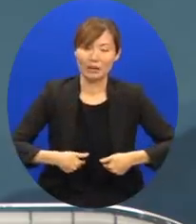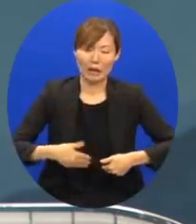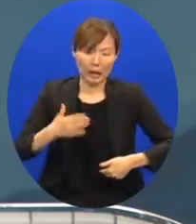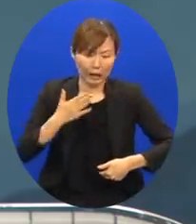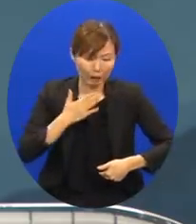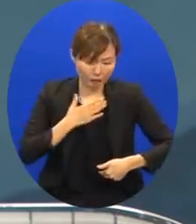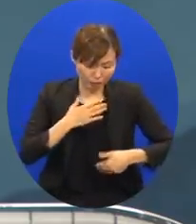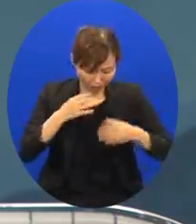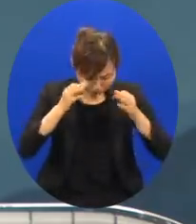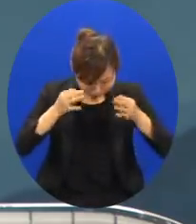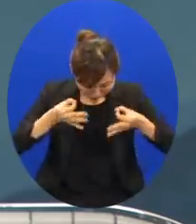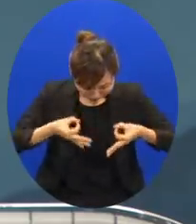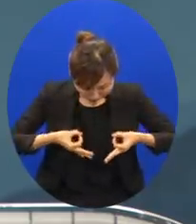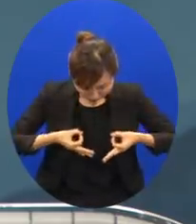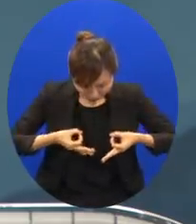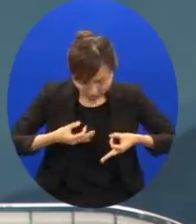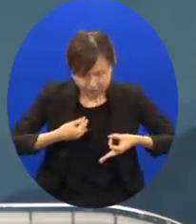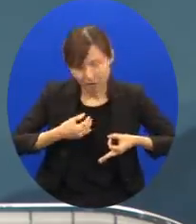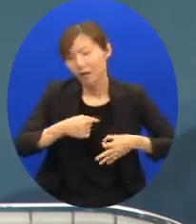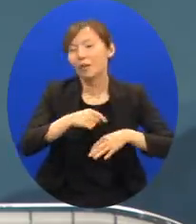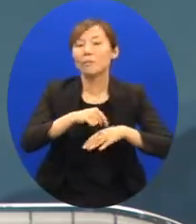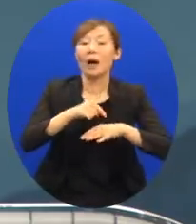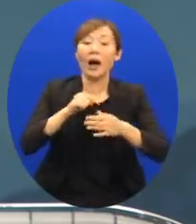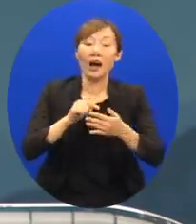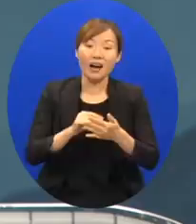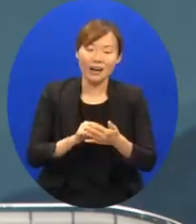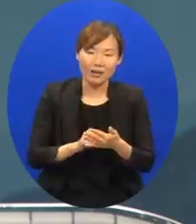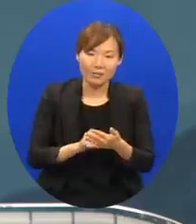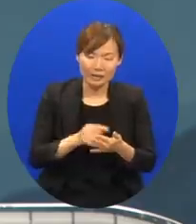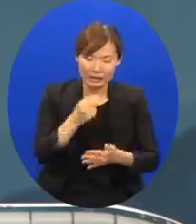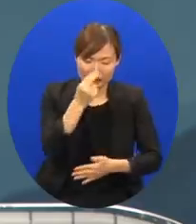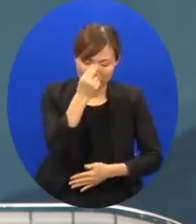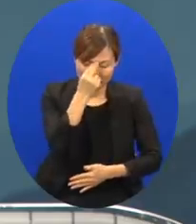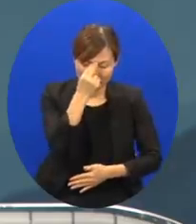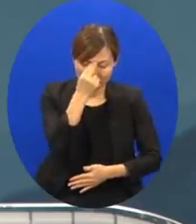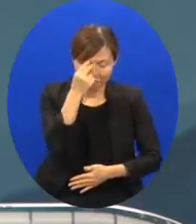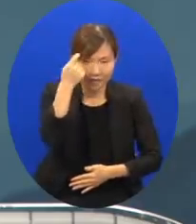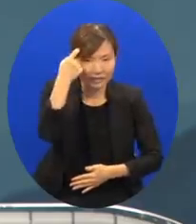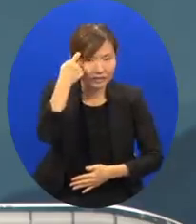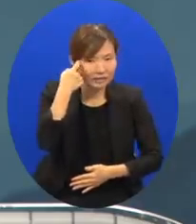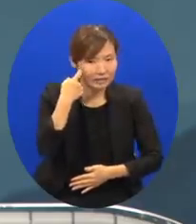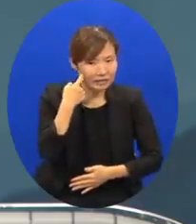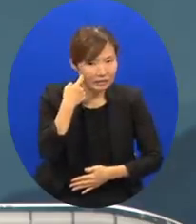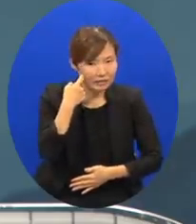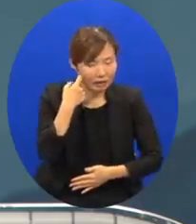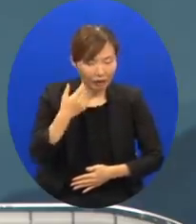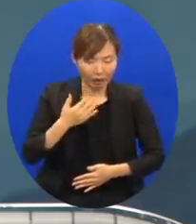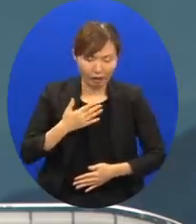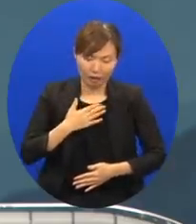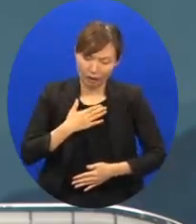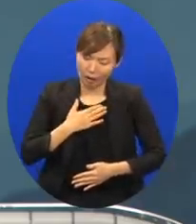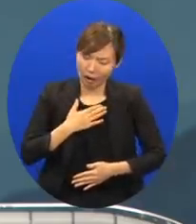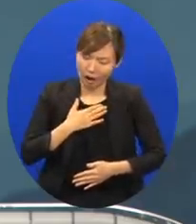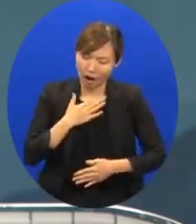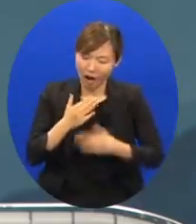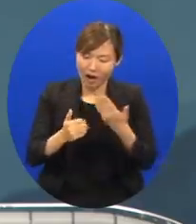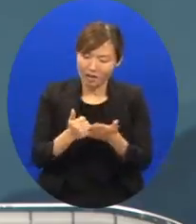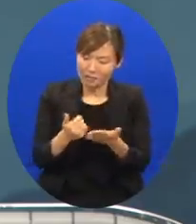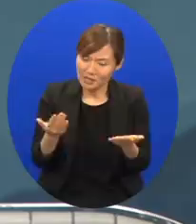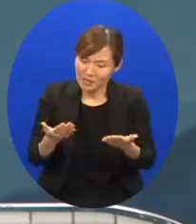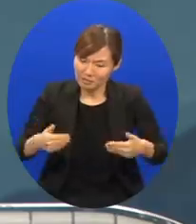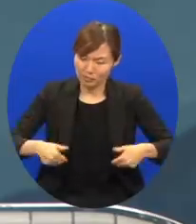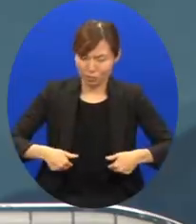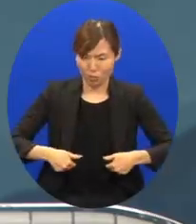안되지 마음에 성령의 근심이 느껴지 내서 내가 하나님의 일을 좀 해야 될 텐데 내가